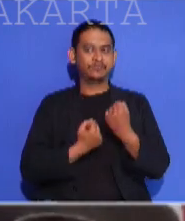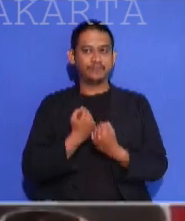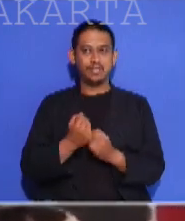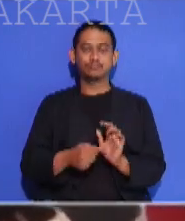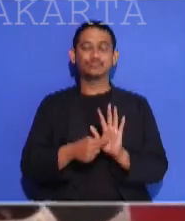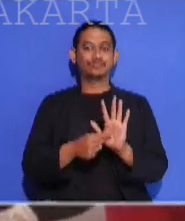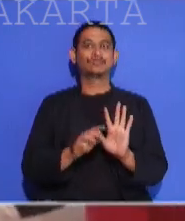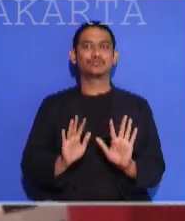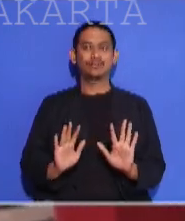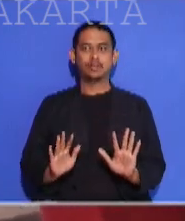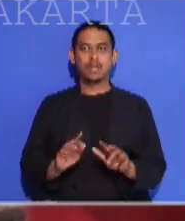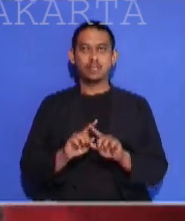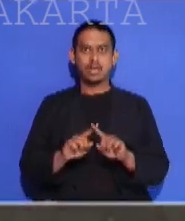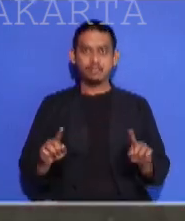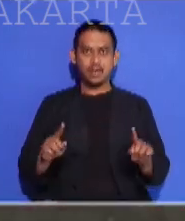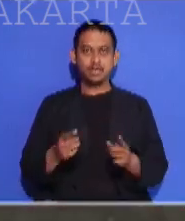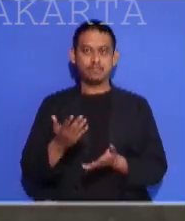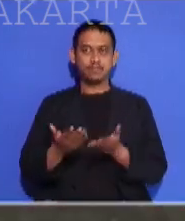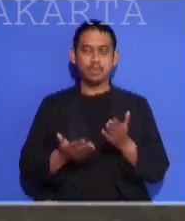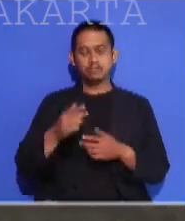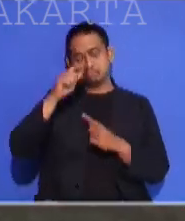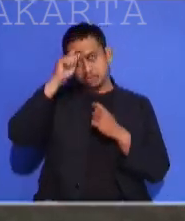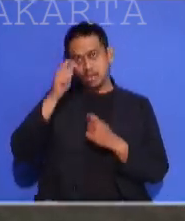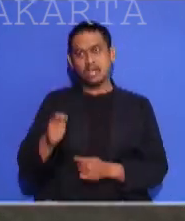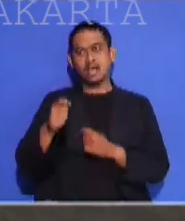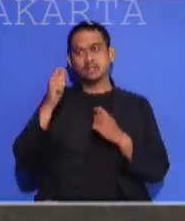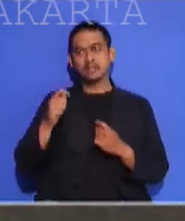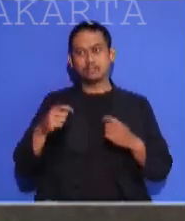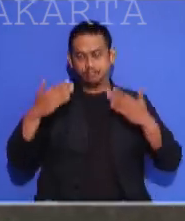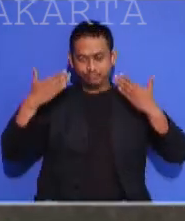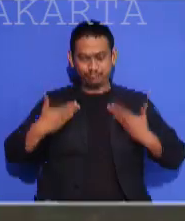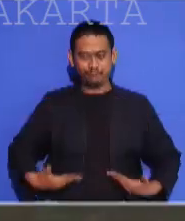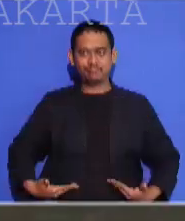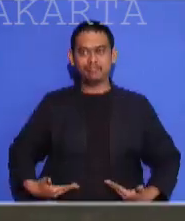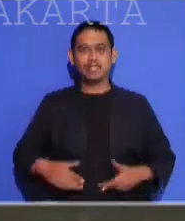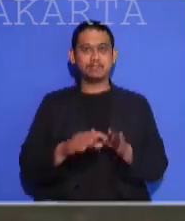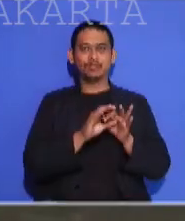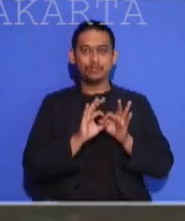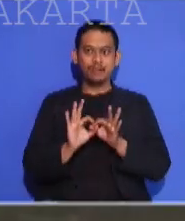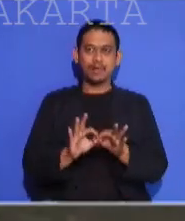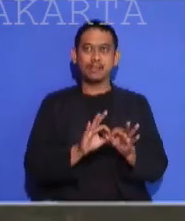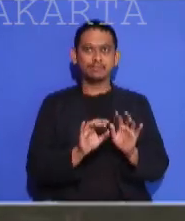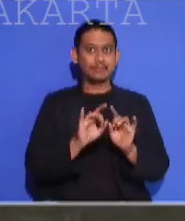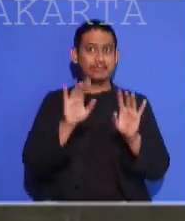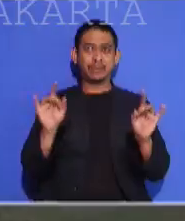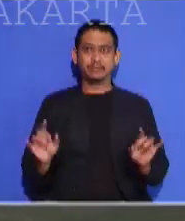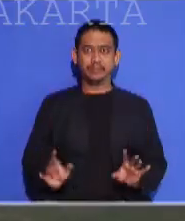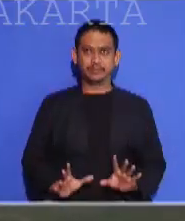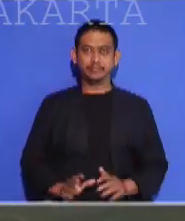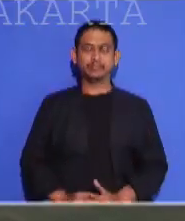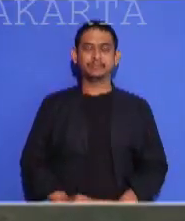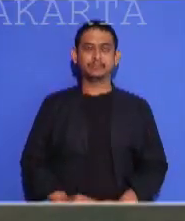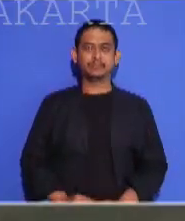juga memuat tentang tata krama ungga-unggo budi pekerti hingga gotongroyong demikian marelaras TVR Yogyakarta melaporkan dari